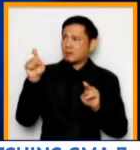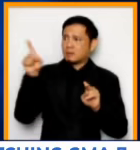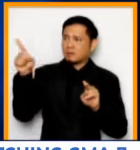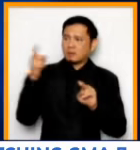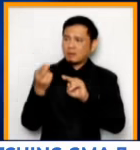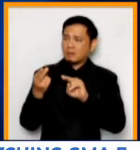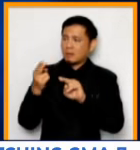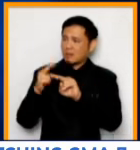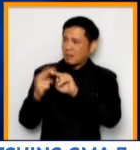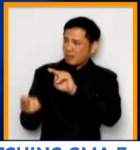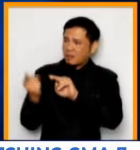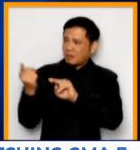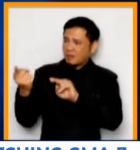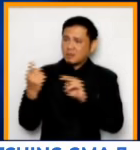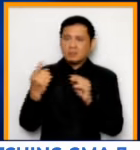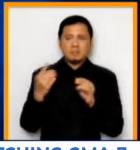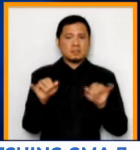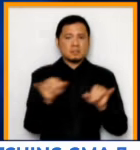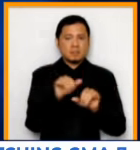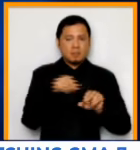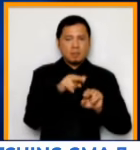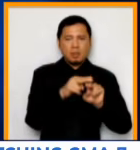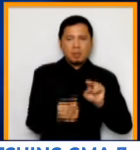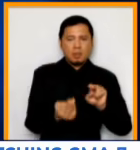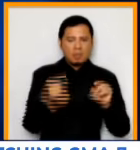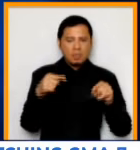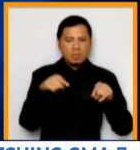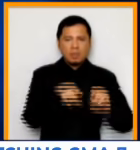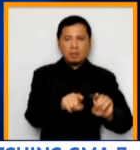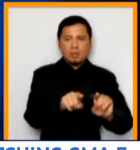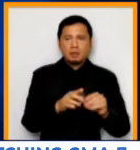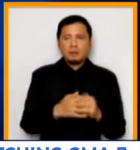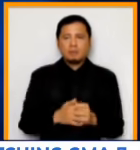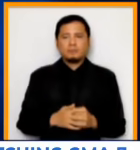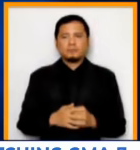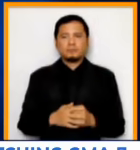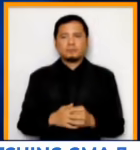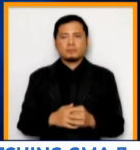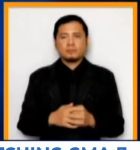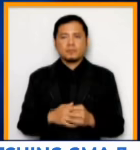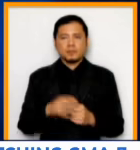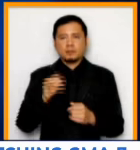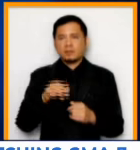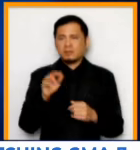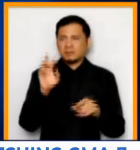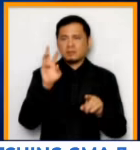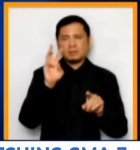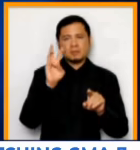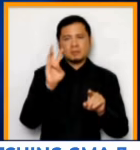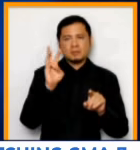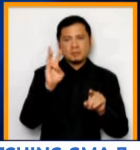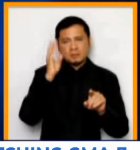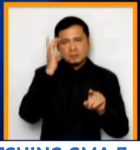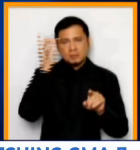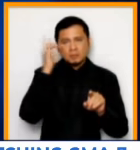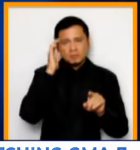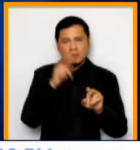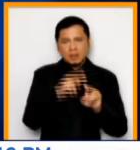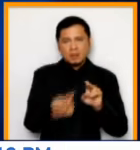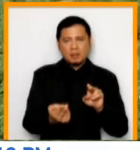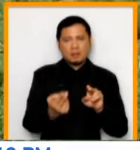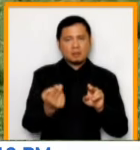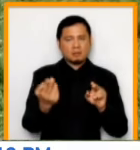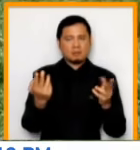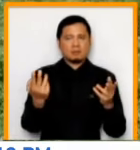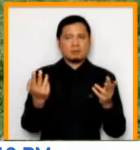katumbas na pagbaba niyan sa palay is around 1 peso and 50 centavos. So, lower than what they are